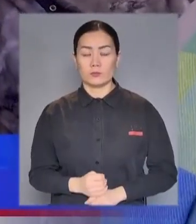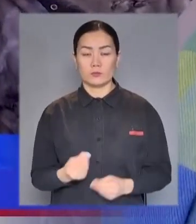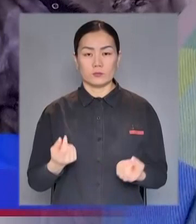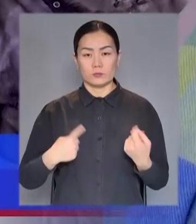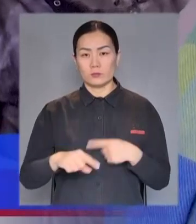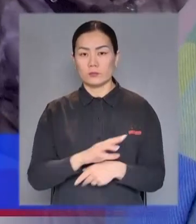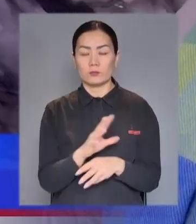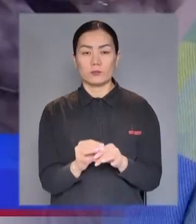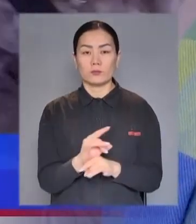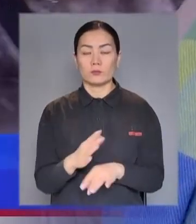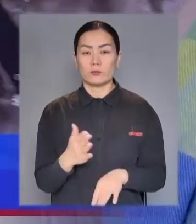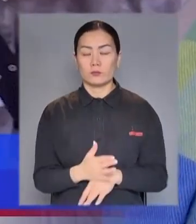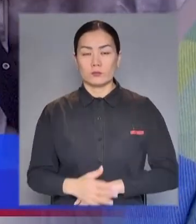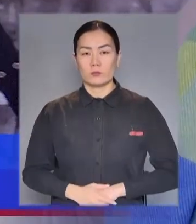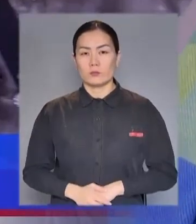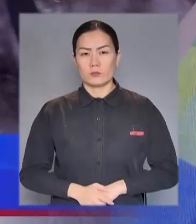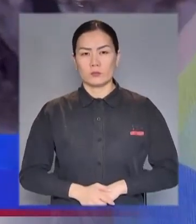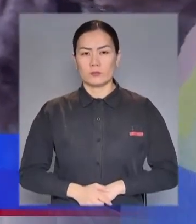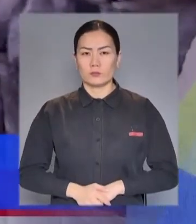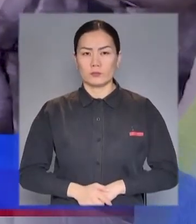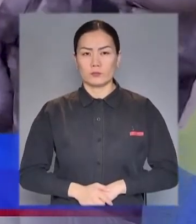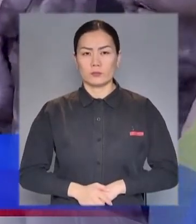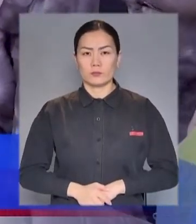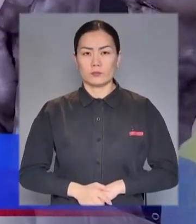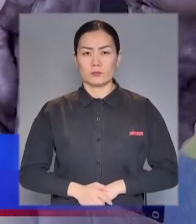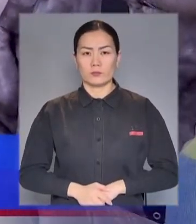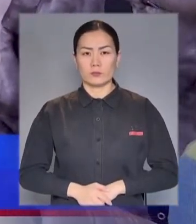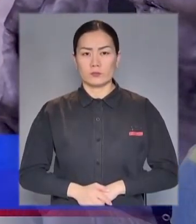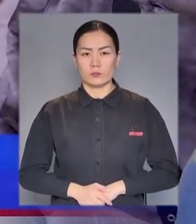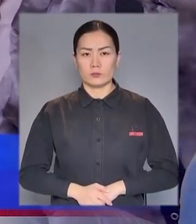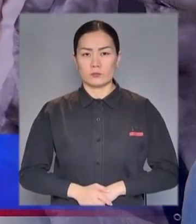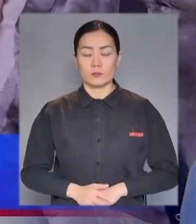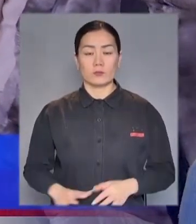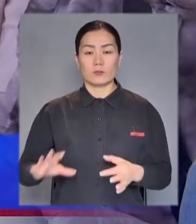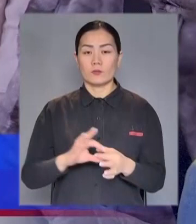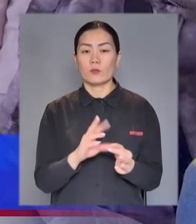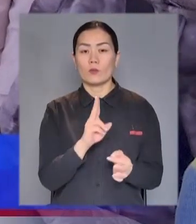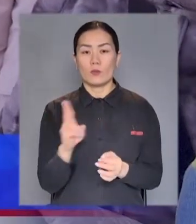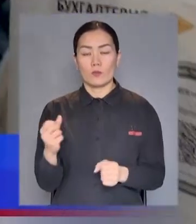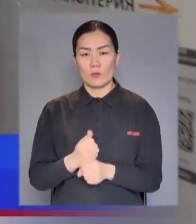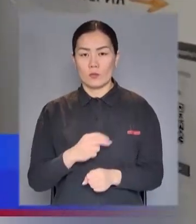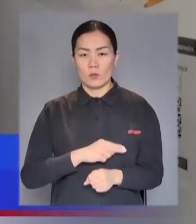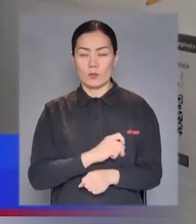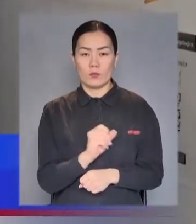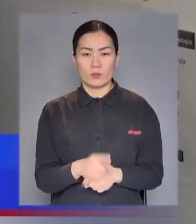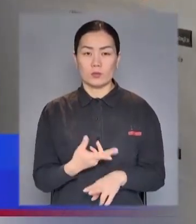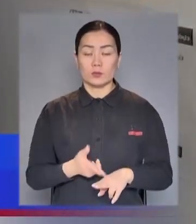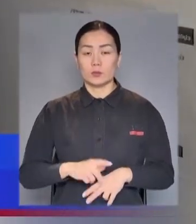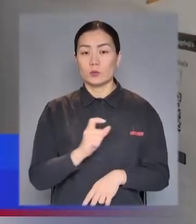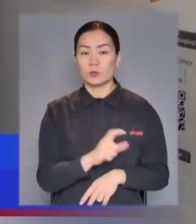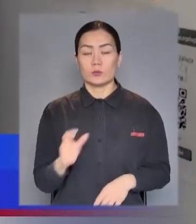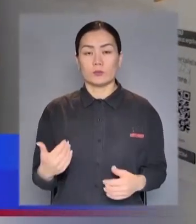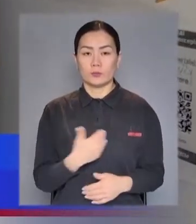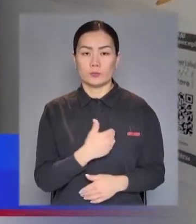ней обращаться, она говорит, что мне вас навязали. Это кто кого навязал? Возмущенные